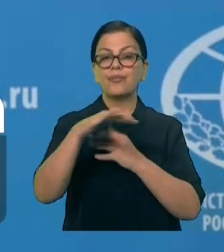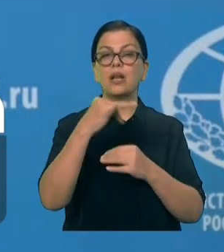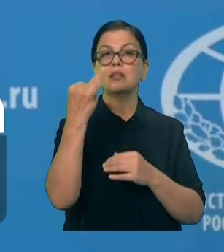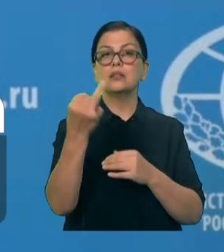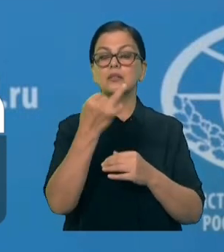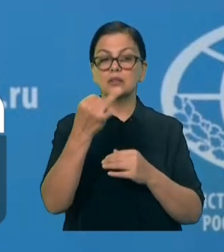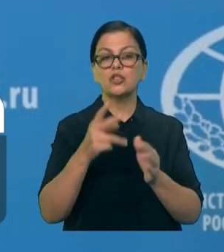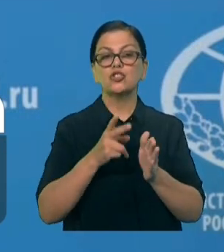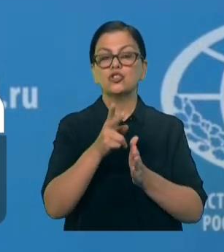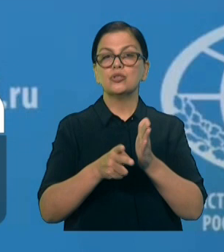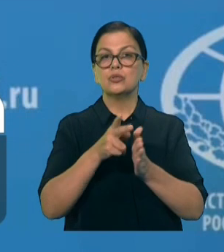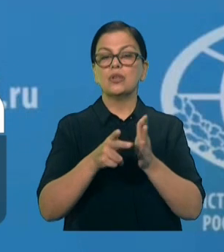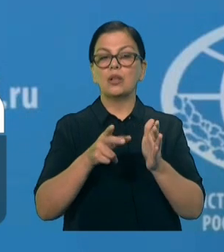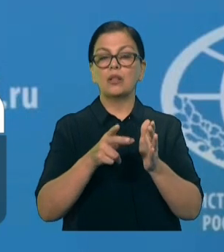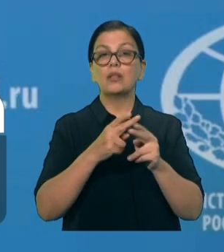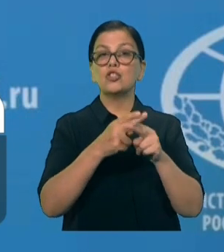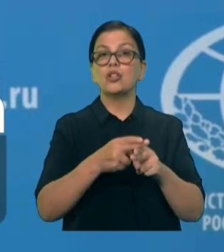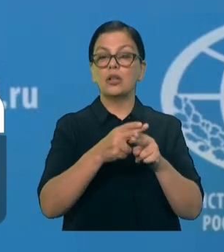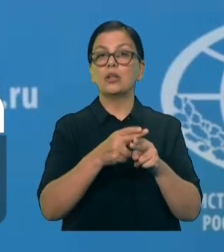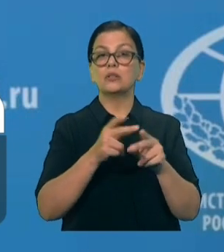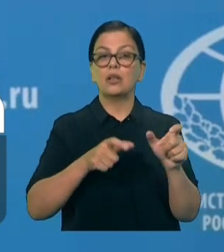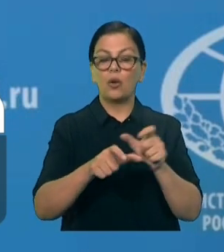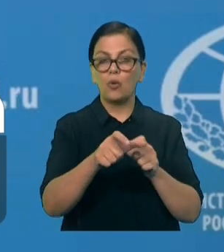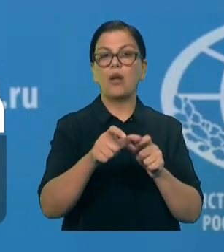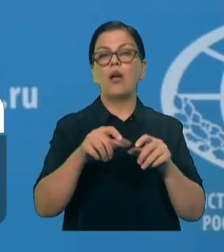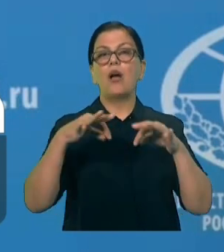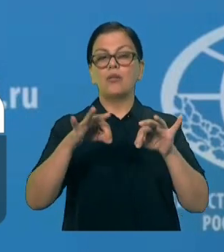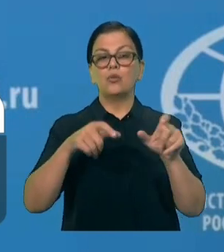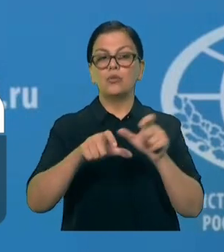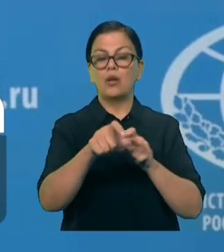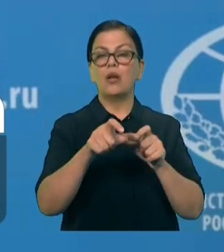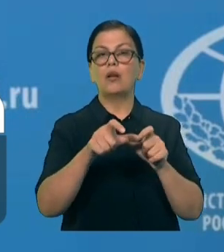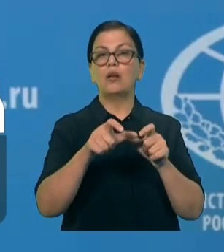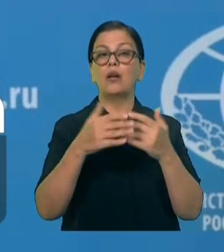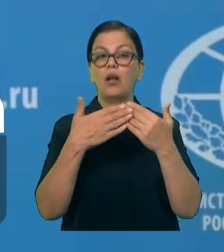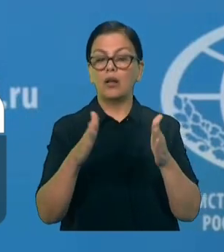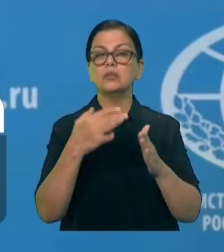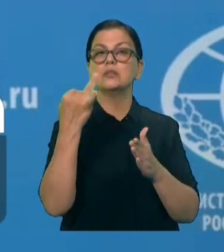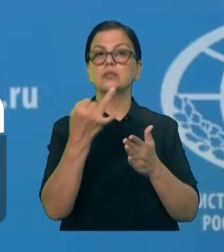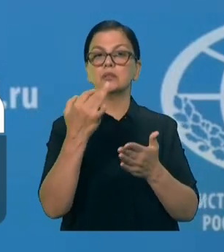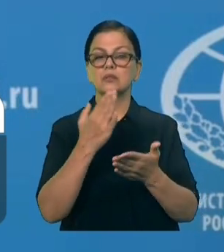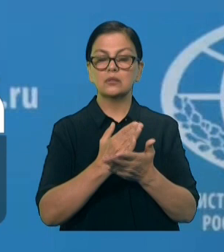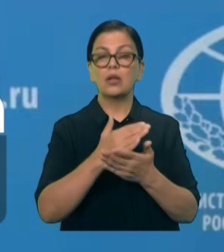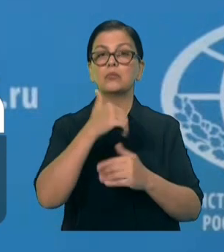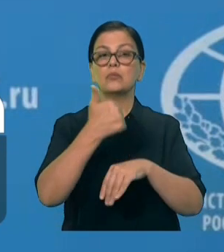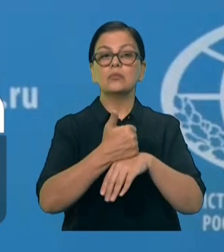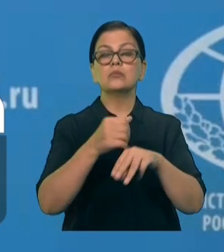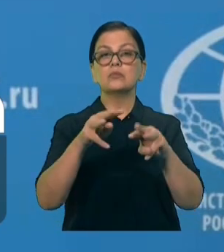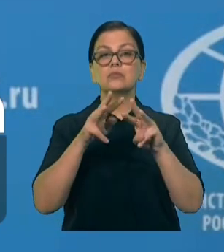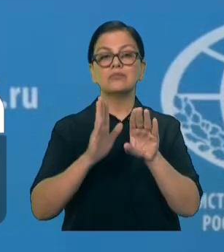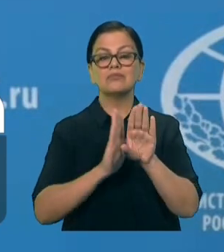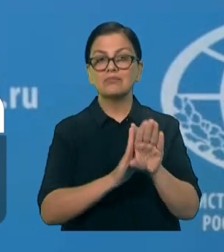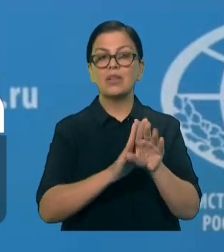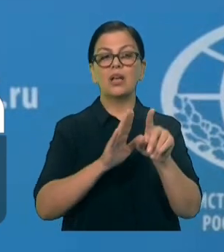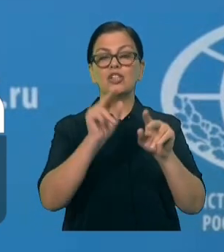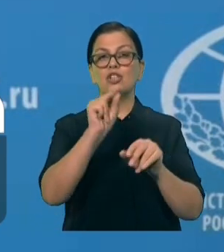verən dəmir yolu və avtomobil yolunun açılması müzakirədədir. Başnazir müavinlərinin həmsədirliyi ilə Cənubi Qafqazda